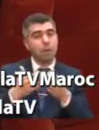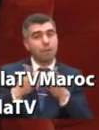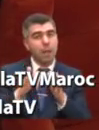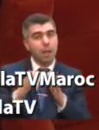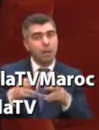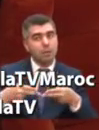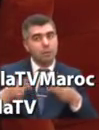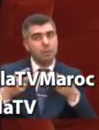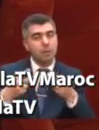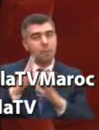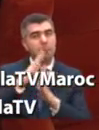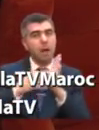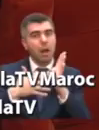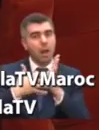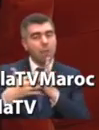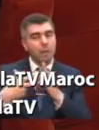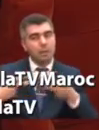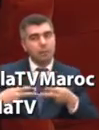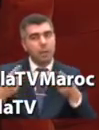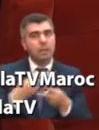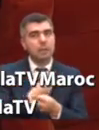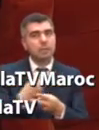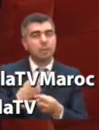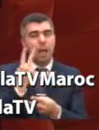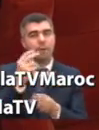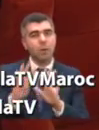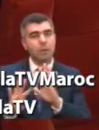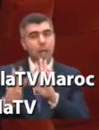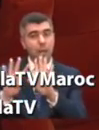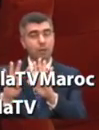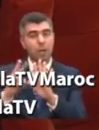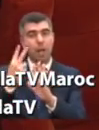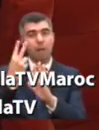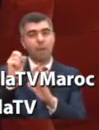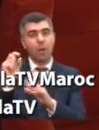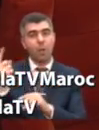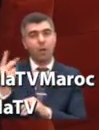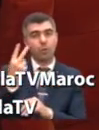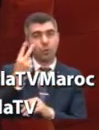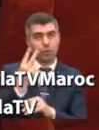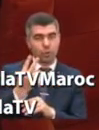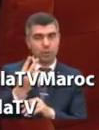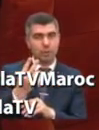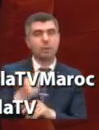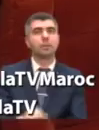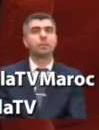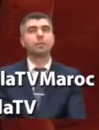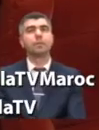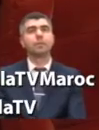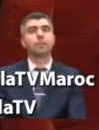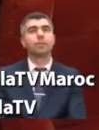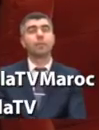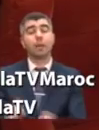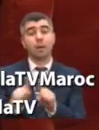المخطط الوطني لتسريع تاهيل المستعجلات 2019-2021 واللي عندنا في المخطط الصحه 2025. هذا